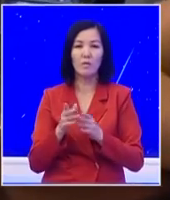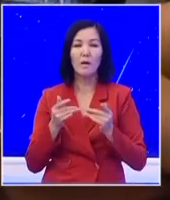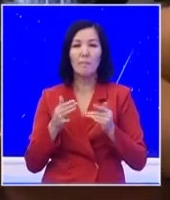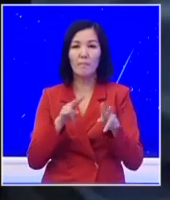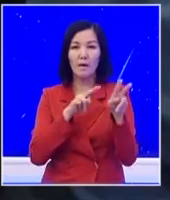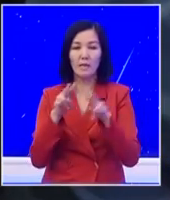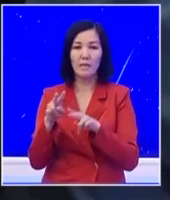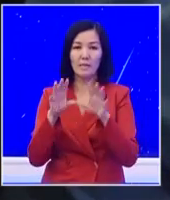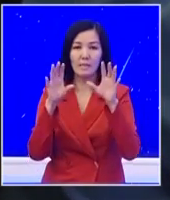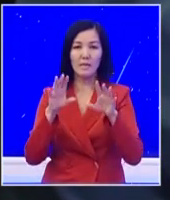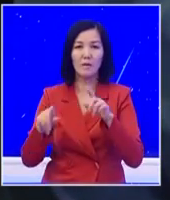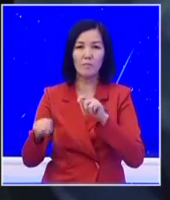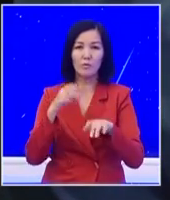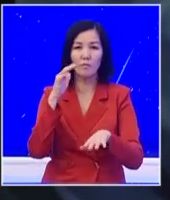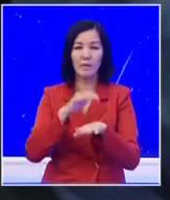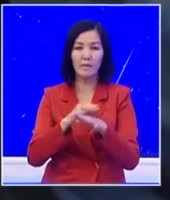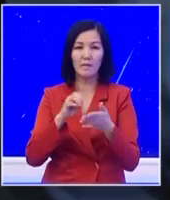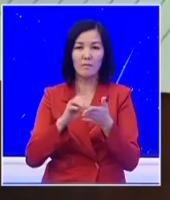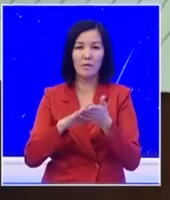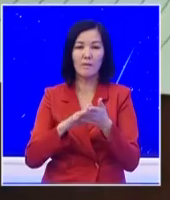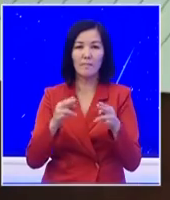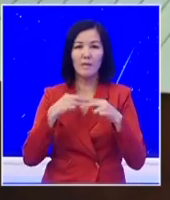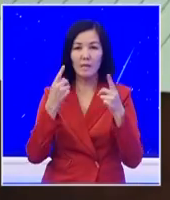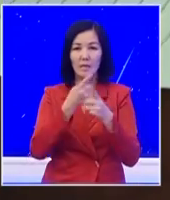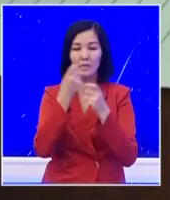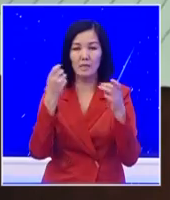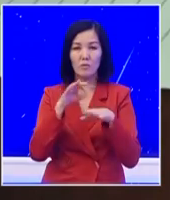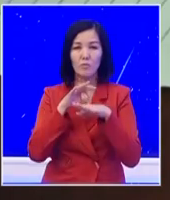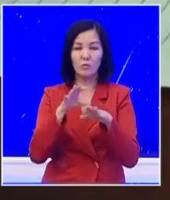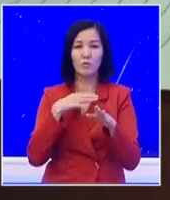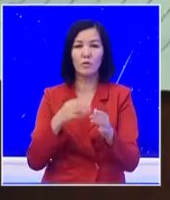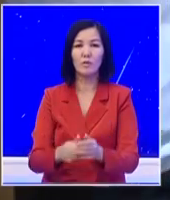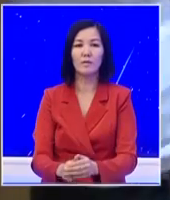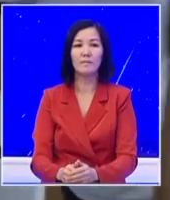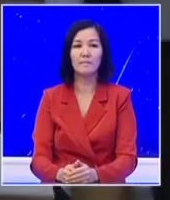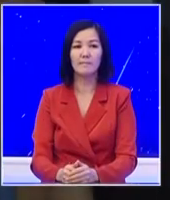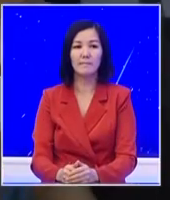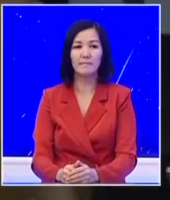орындалуын бақылады. Заң бұзу фактілерін тіркеп, ескерту жұмыстарын жүргізді.